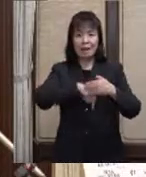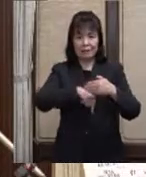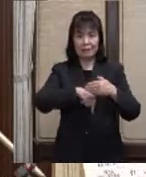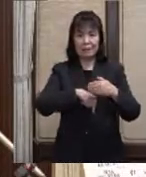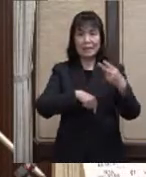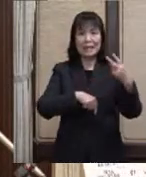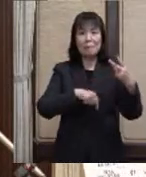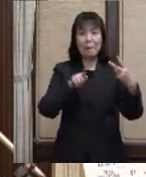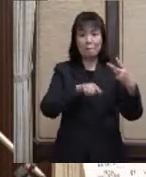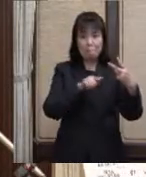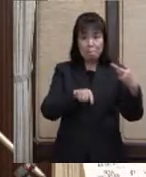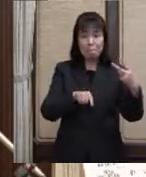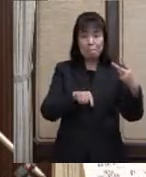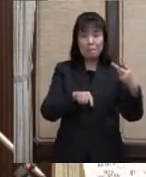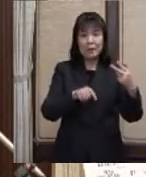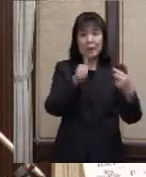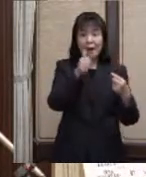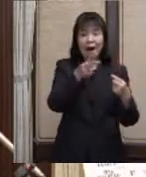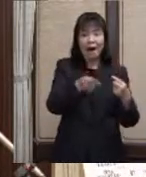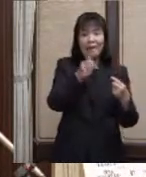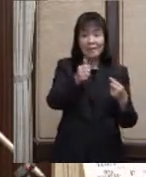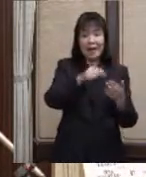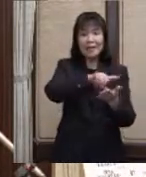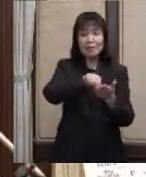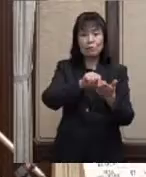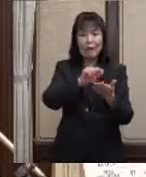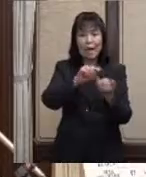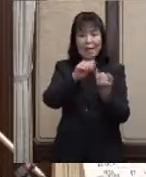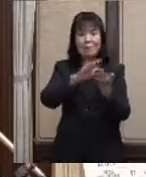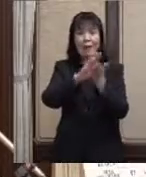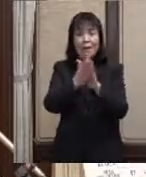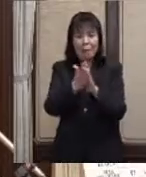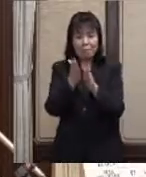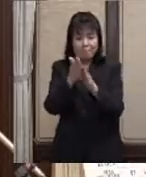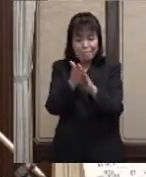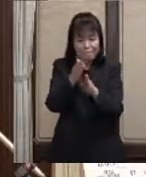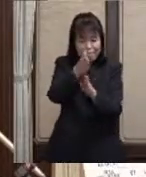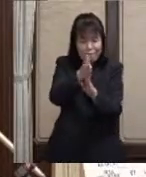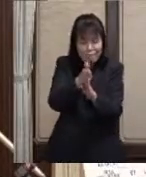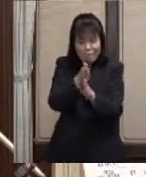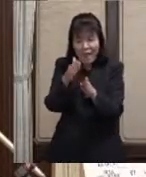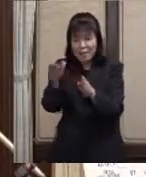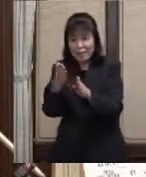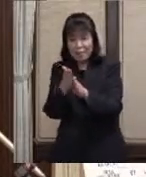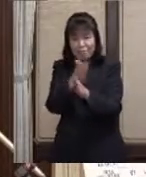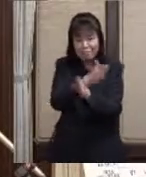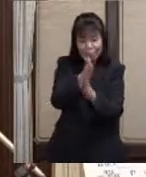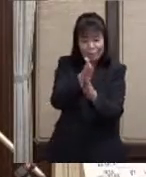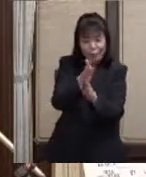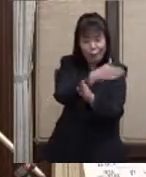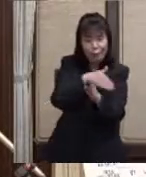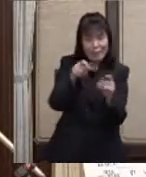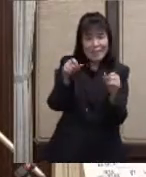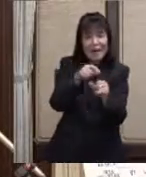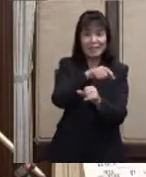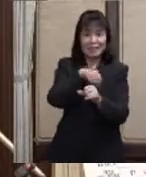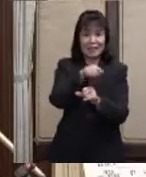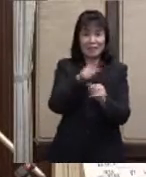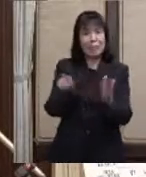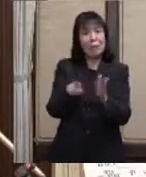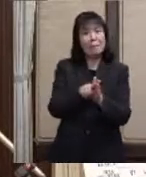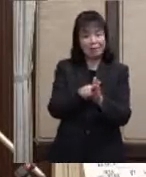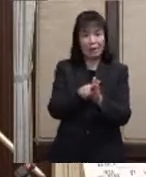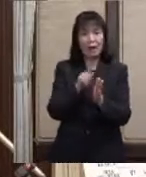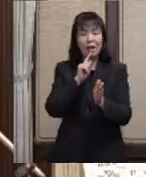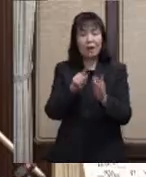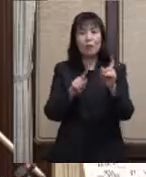名が、畑地区、愛媛県との県境の畑地区、こちらの地区はこれまでの感染者も含めて